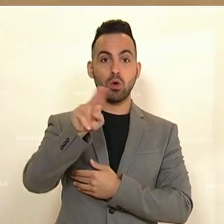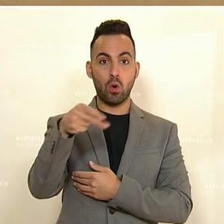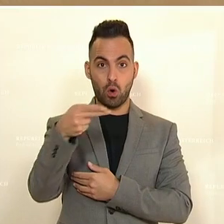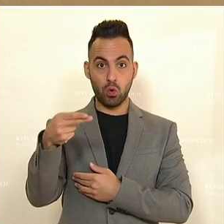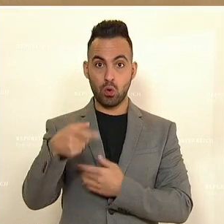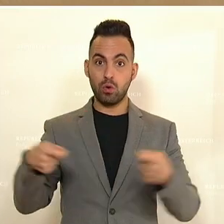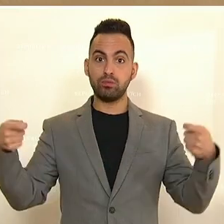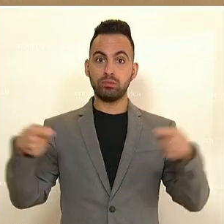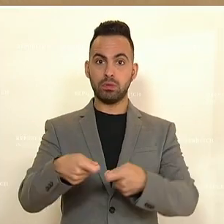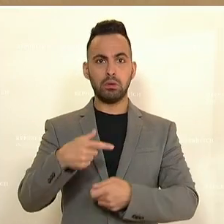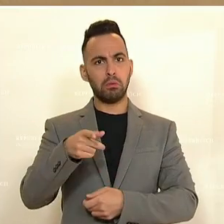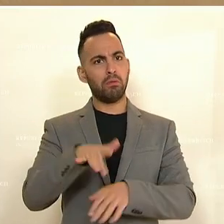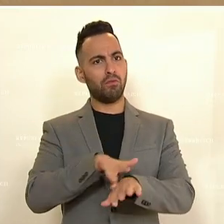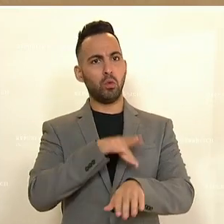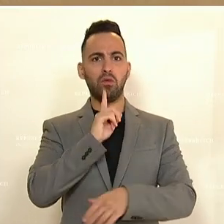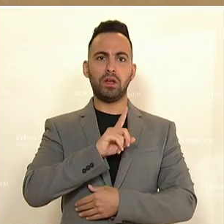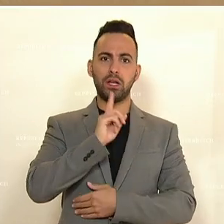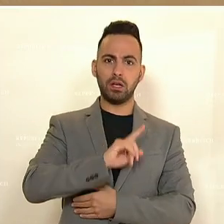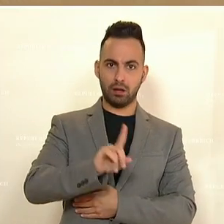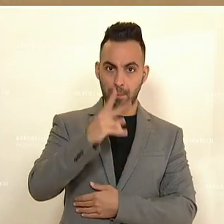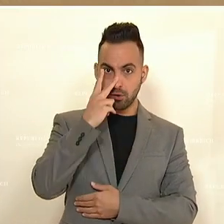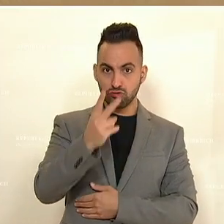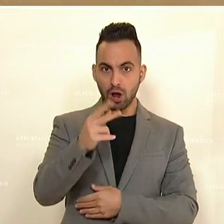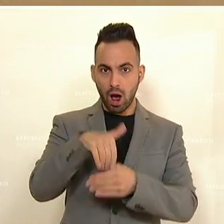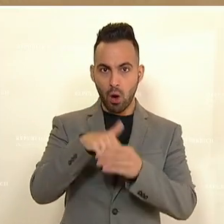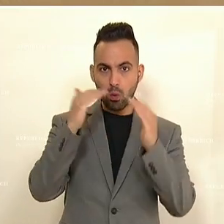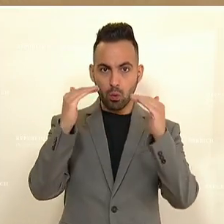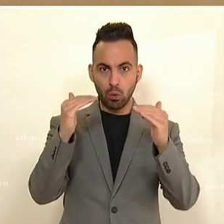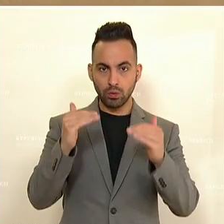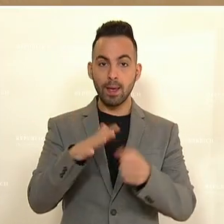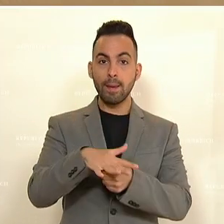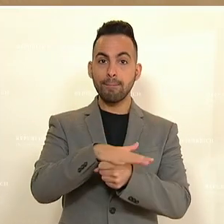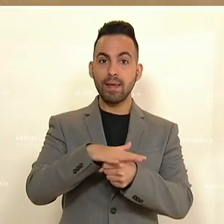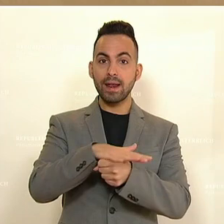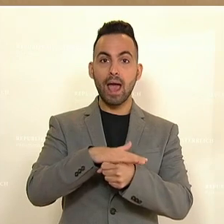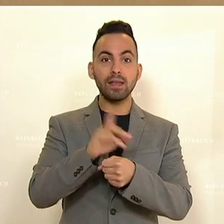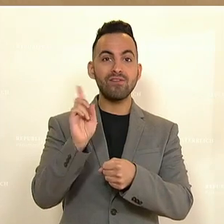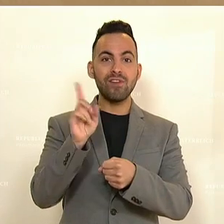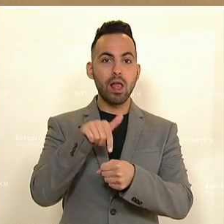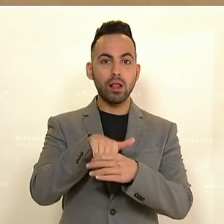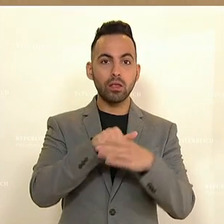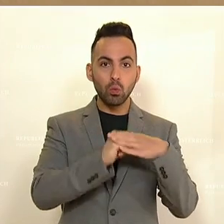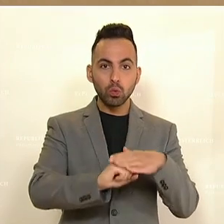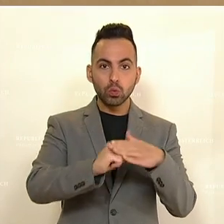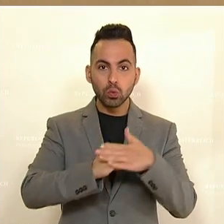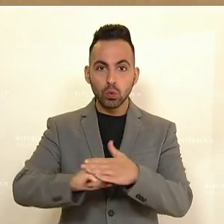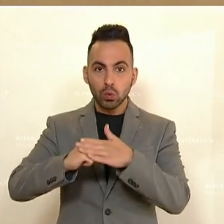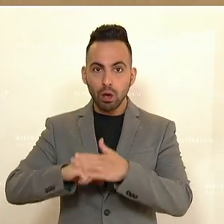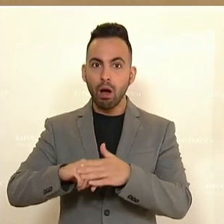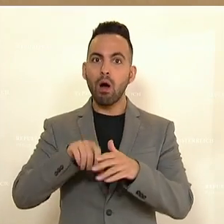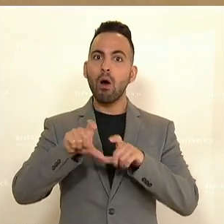Euro, das hört sich nicht viel an. Schaut man sich aber an, welche Bereiche damit unterstützt werden, dann sieht